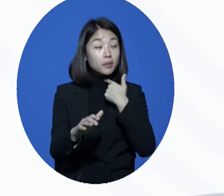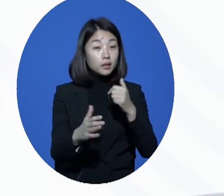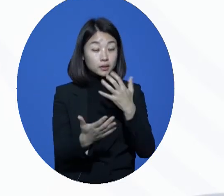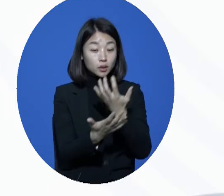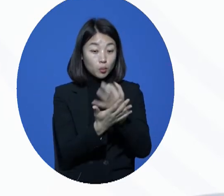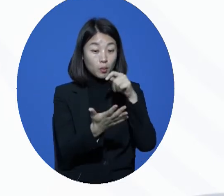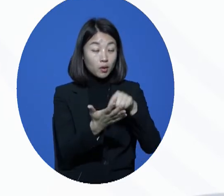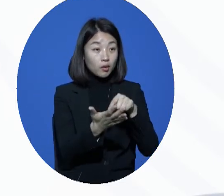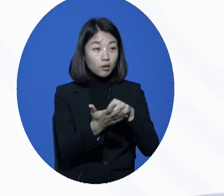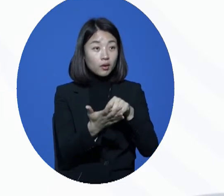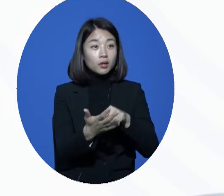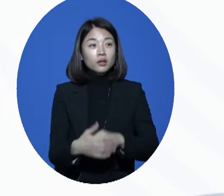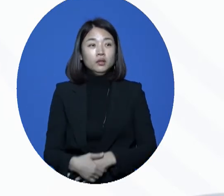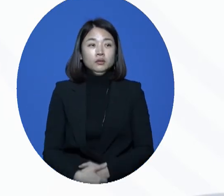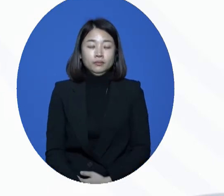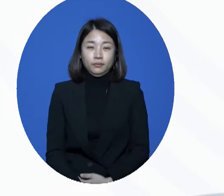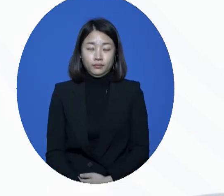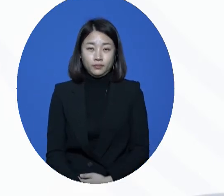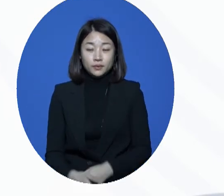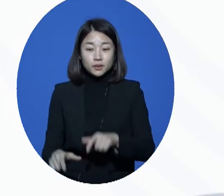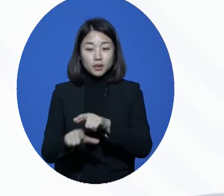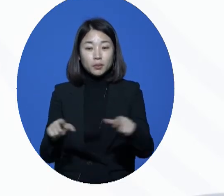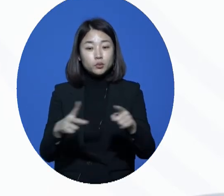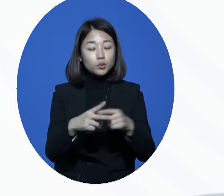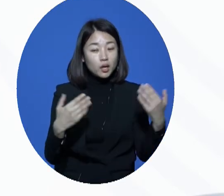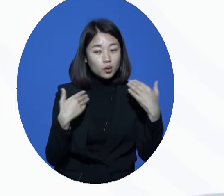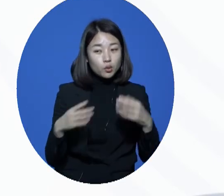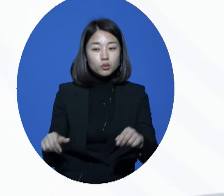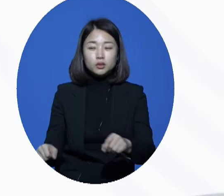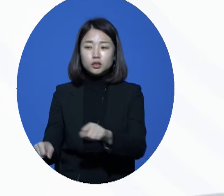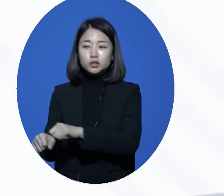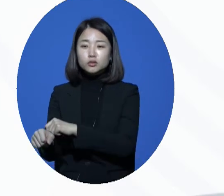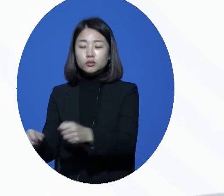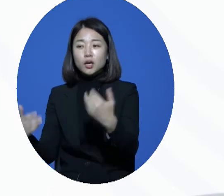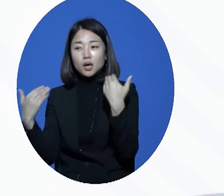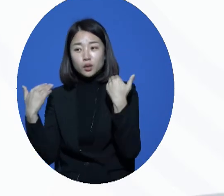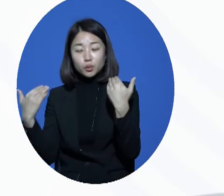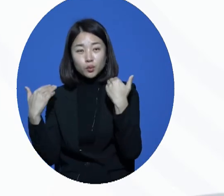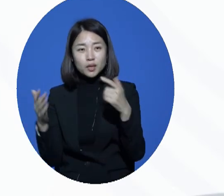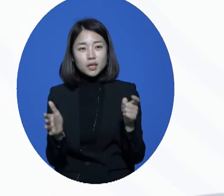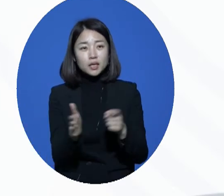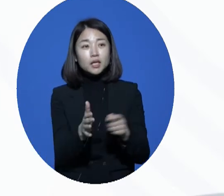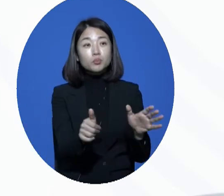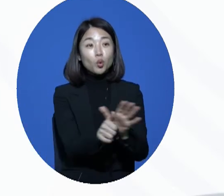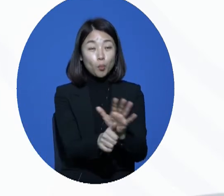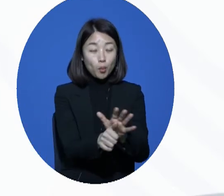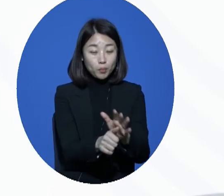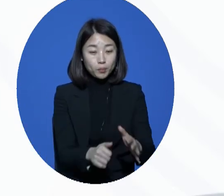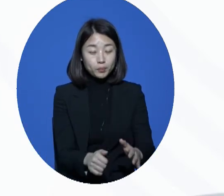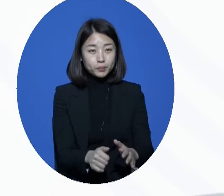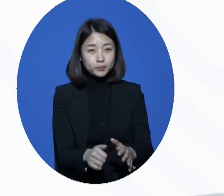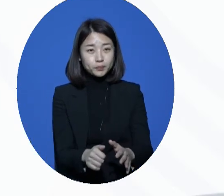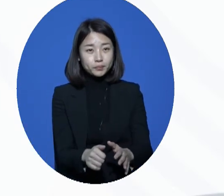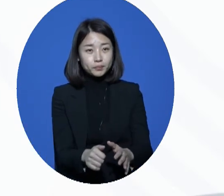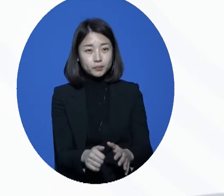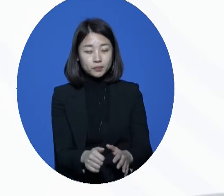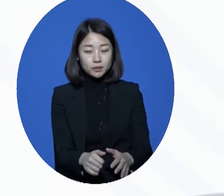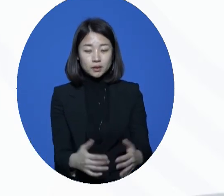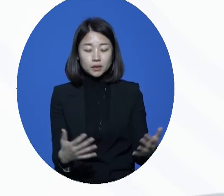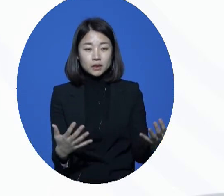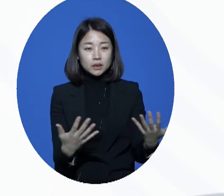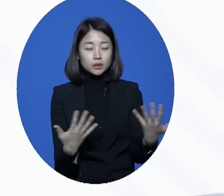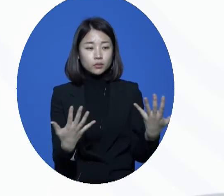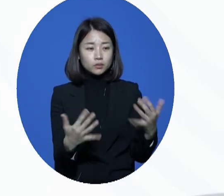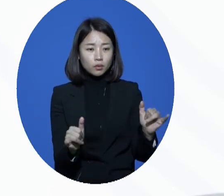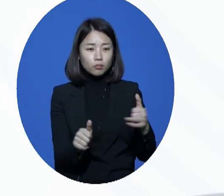했었는데요. 조사 결과 그 일반 초등학교와 특수학교에 진행 중인 긴급 돌봄 같은 경우에는 지원 인력이